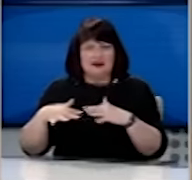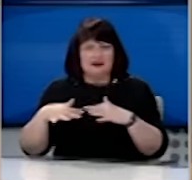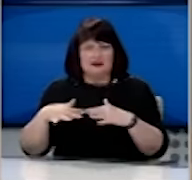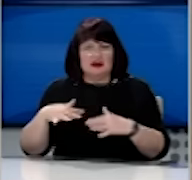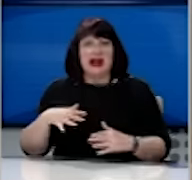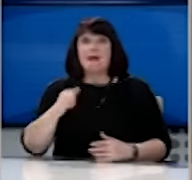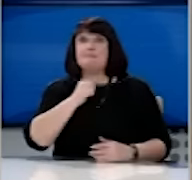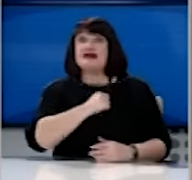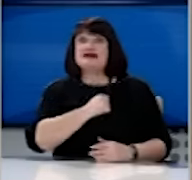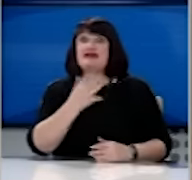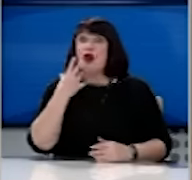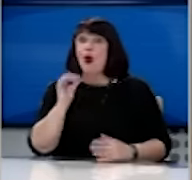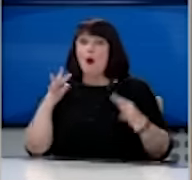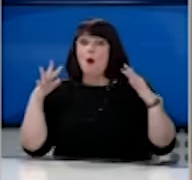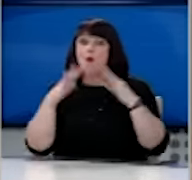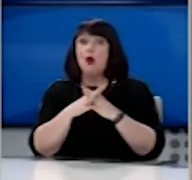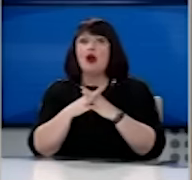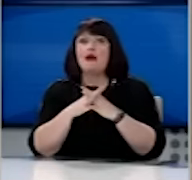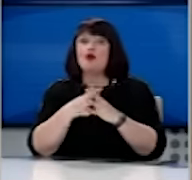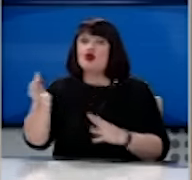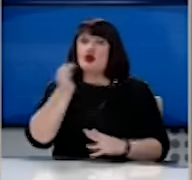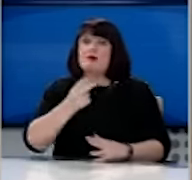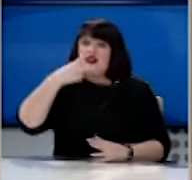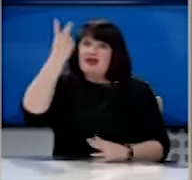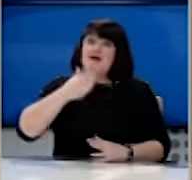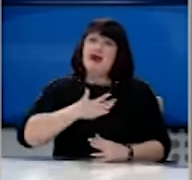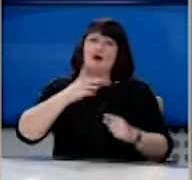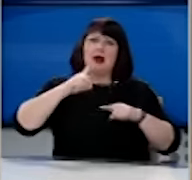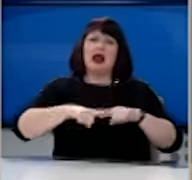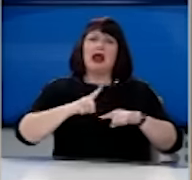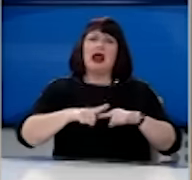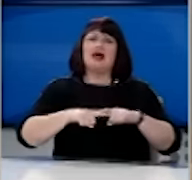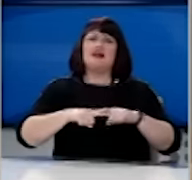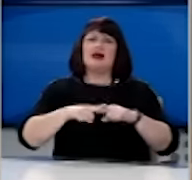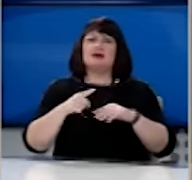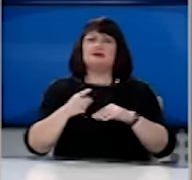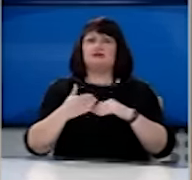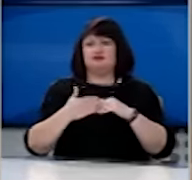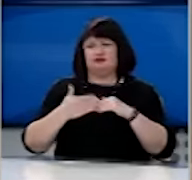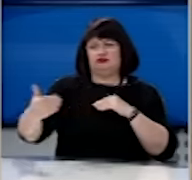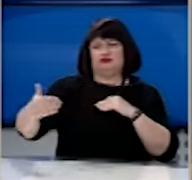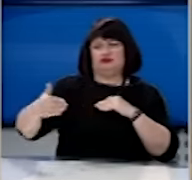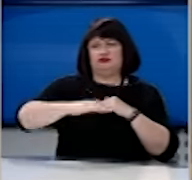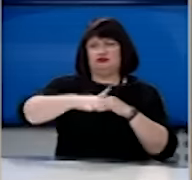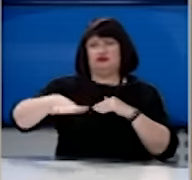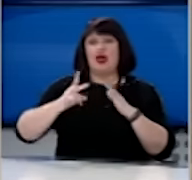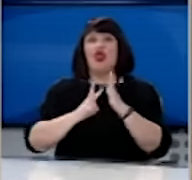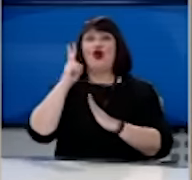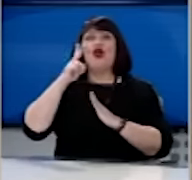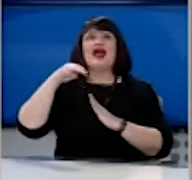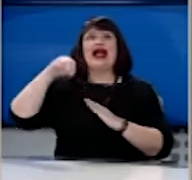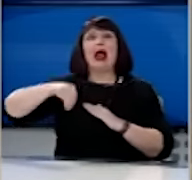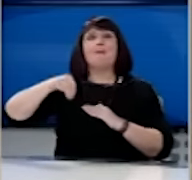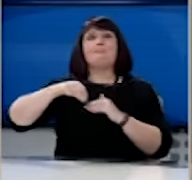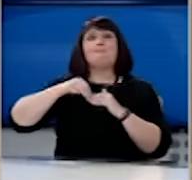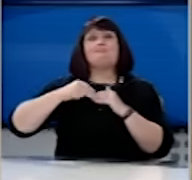τη θεωρεί αιτία πολέμου. Το αναφέρει το δικαίωμα της Ελλάδας να επεκτείνει τα χωρικά της ύδατα στα 12 ναυτικά